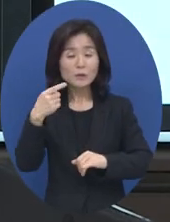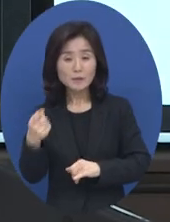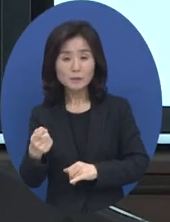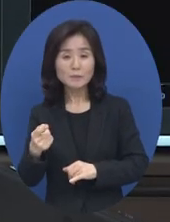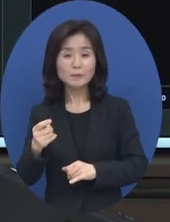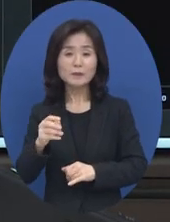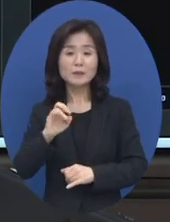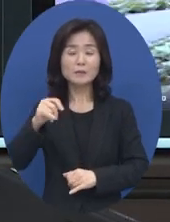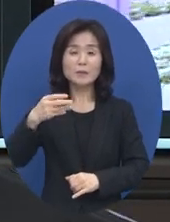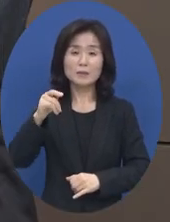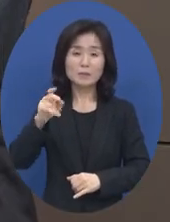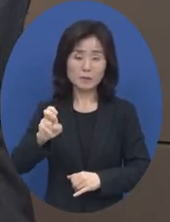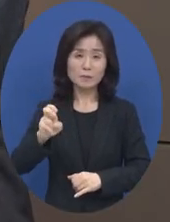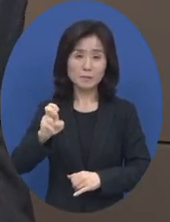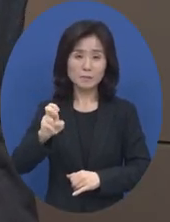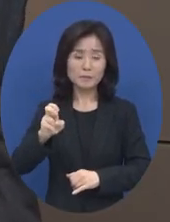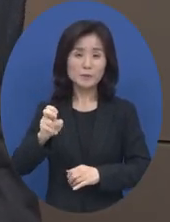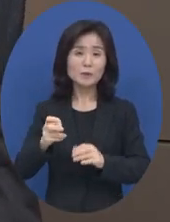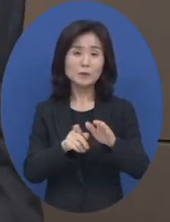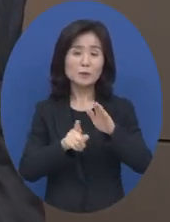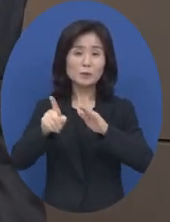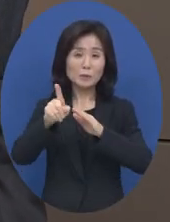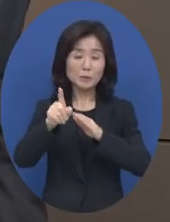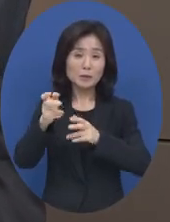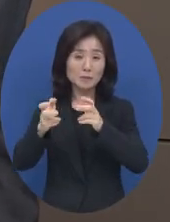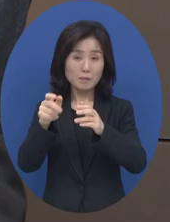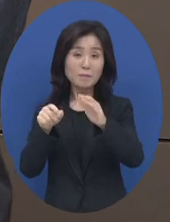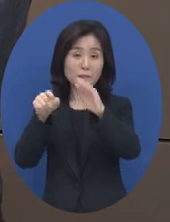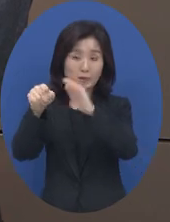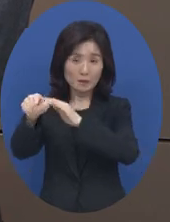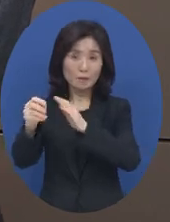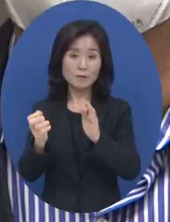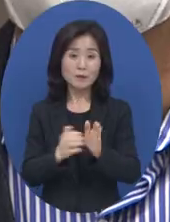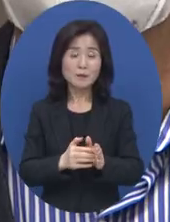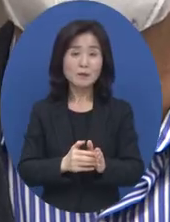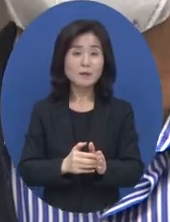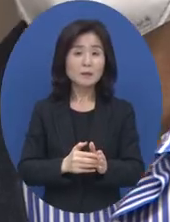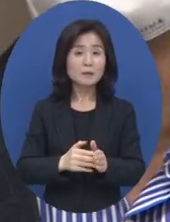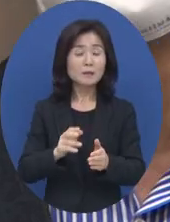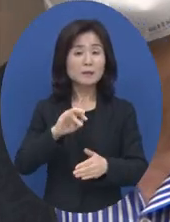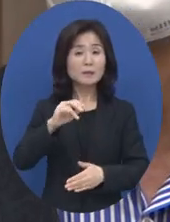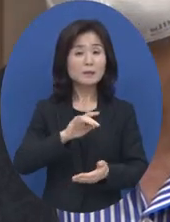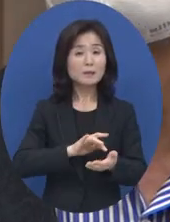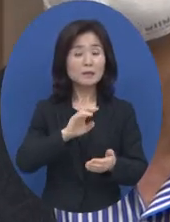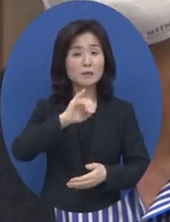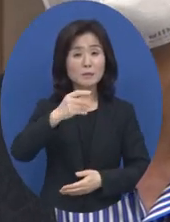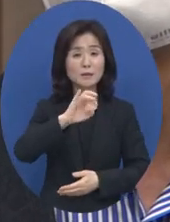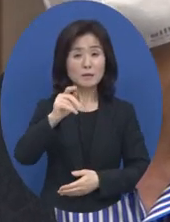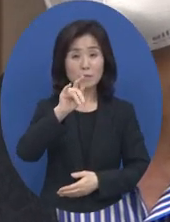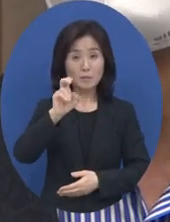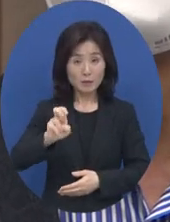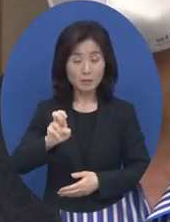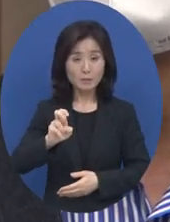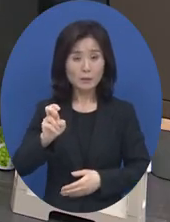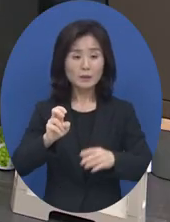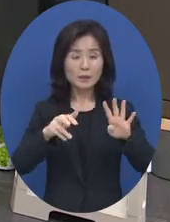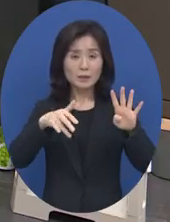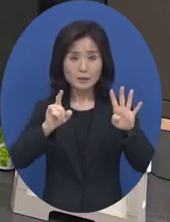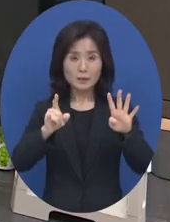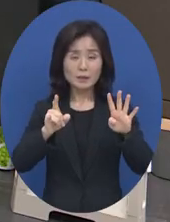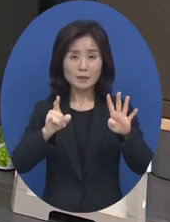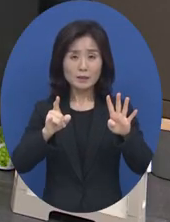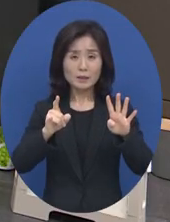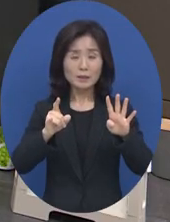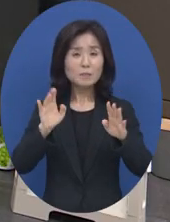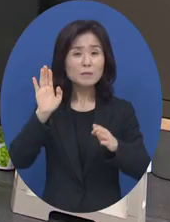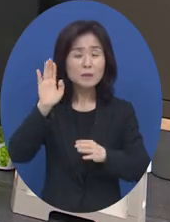이어졌는데 용인을 찾고 며칠 되지 않아서입니다. 스마트팜은 4차 산업혁명 시대 미래 농업으로 주목받고